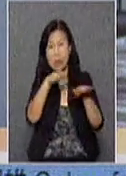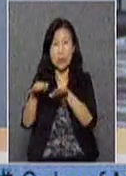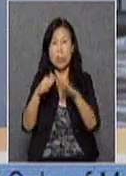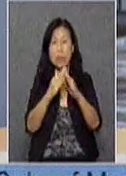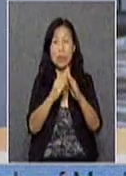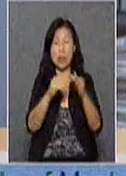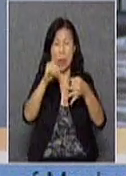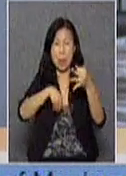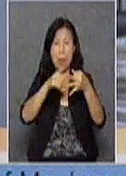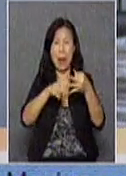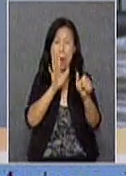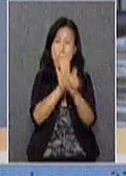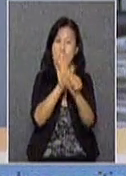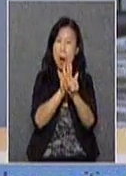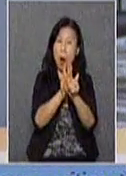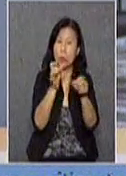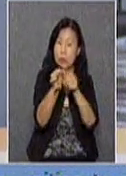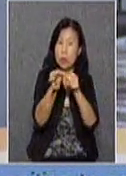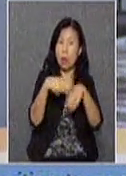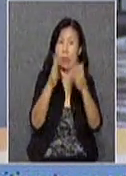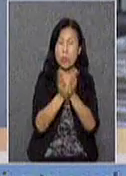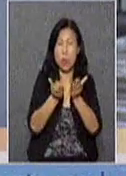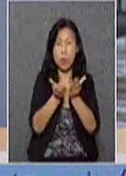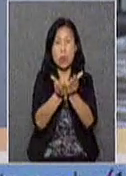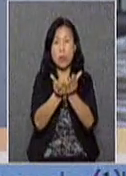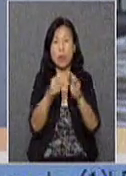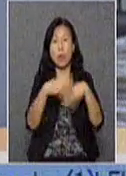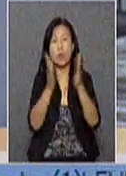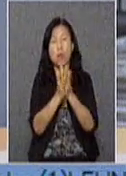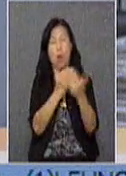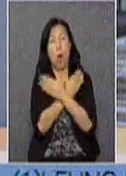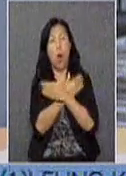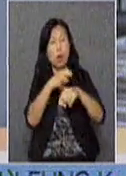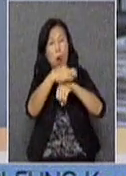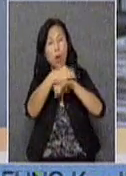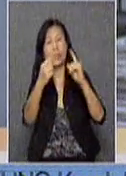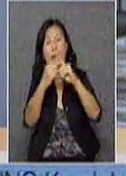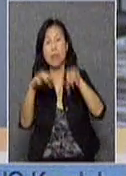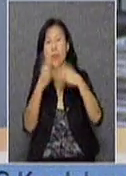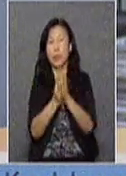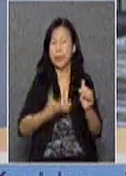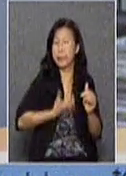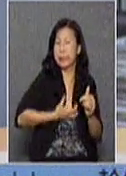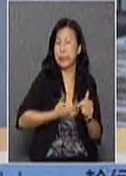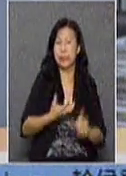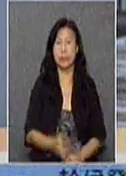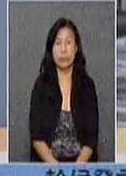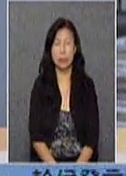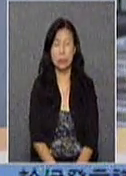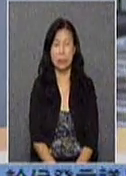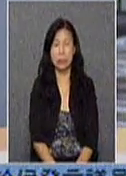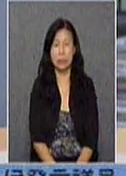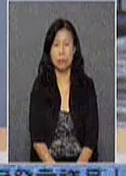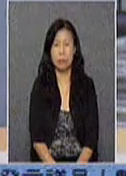船隻的問題上面，真的令到廣大的外國同胞非常氣憤。 係